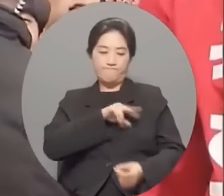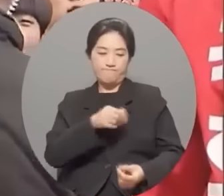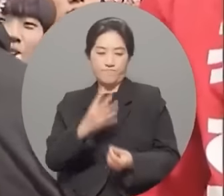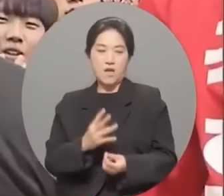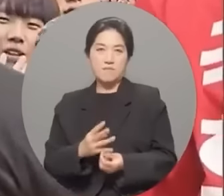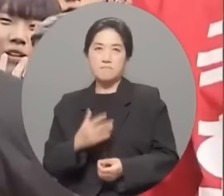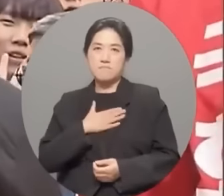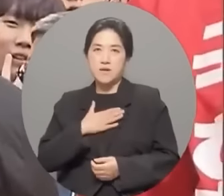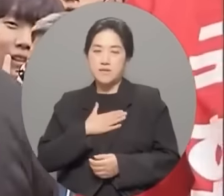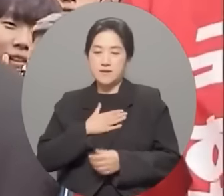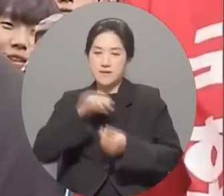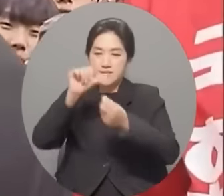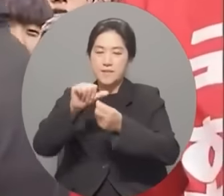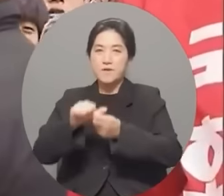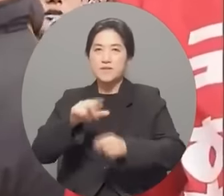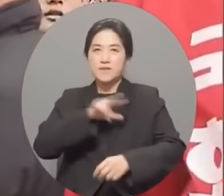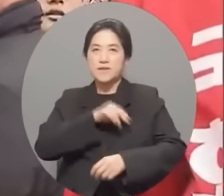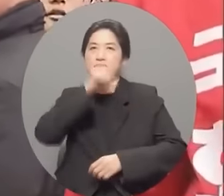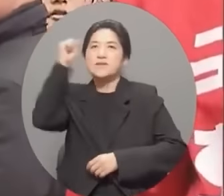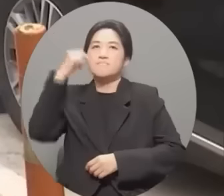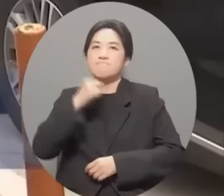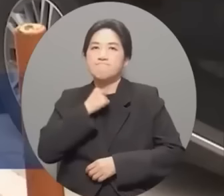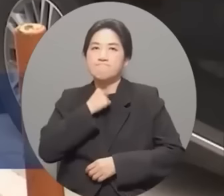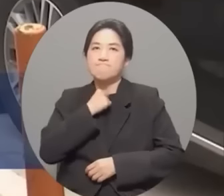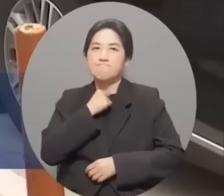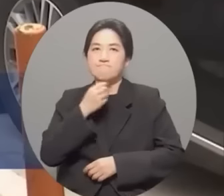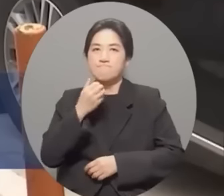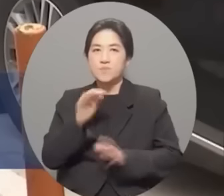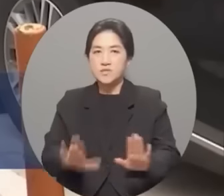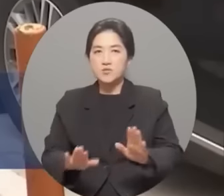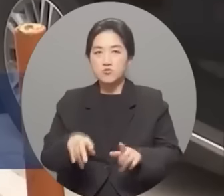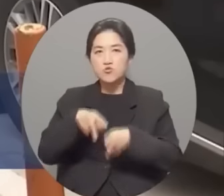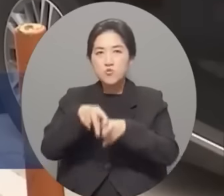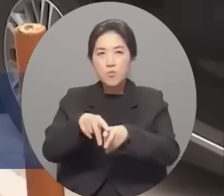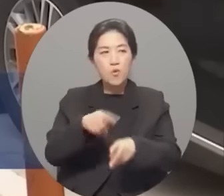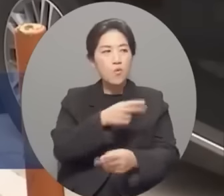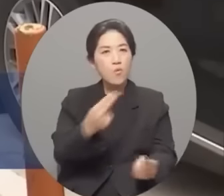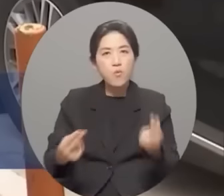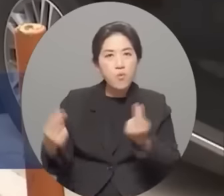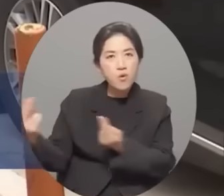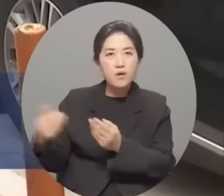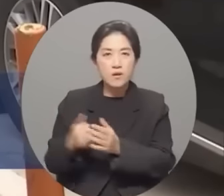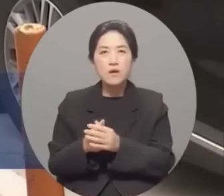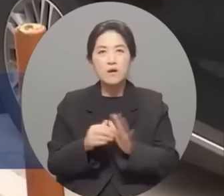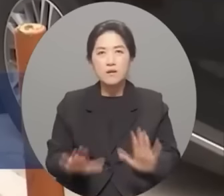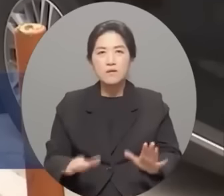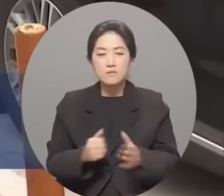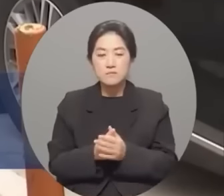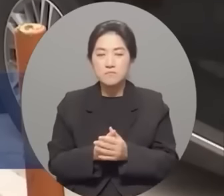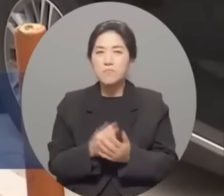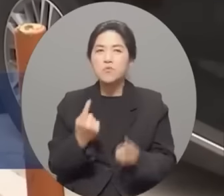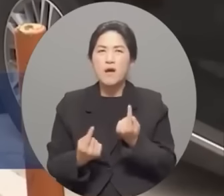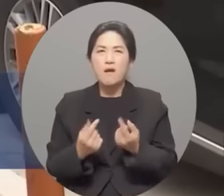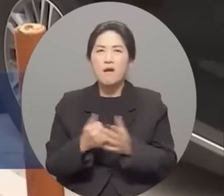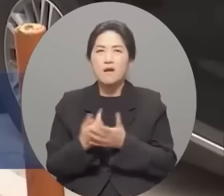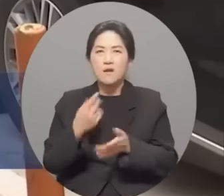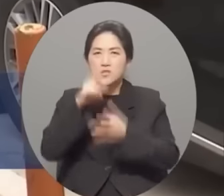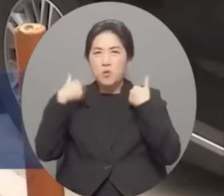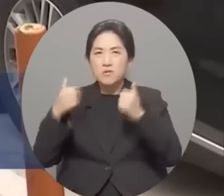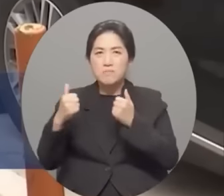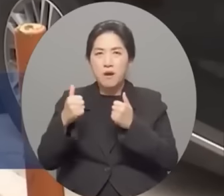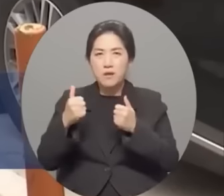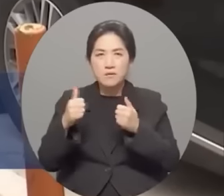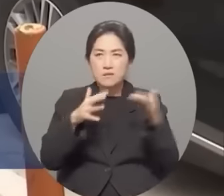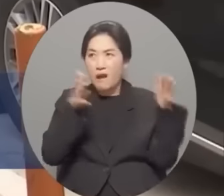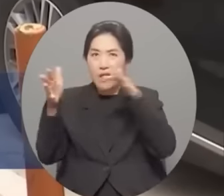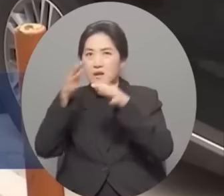의원으로 선을 노리고 있습니다 지금은 후보자 경쟁력이 정권 심판론에 매몰된 상황이지만 누가